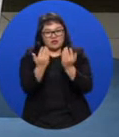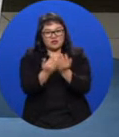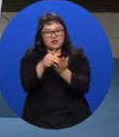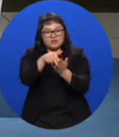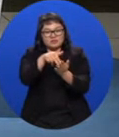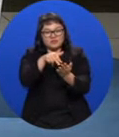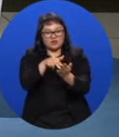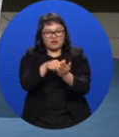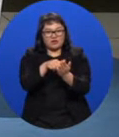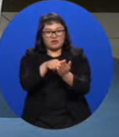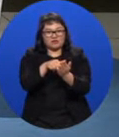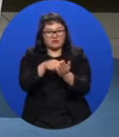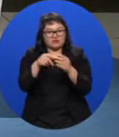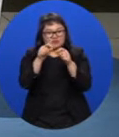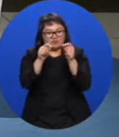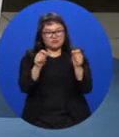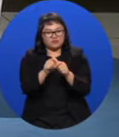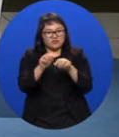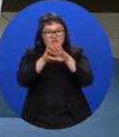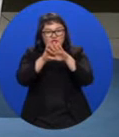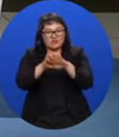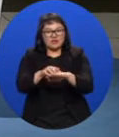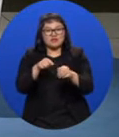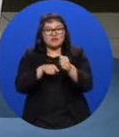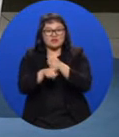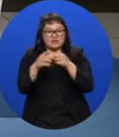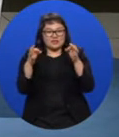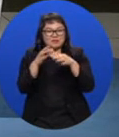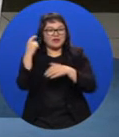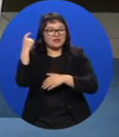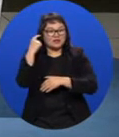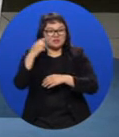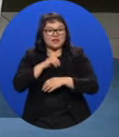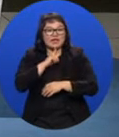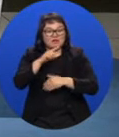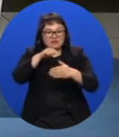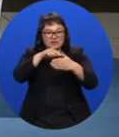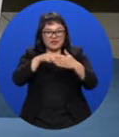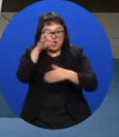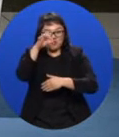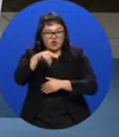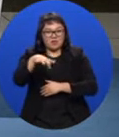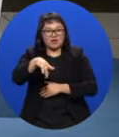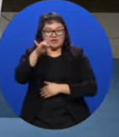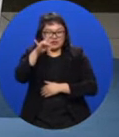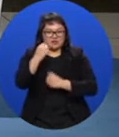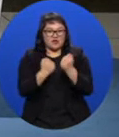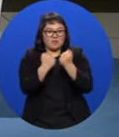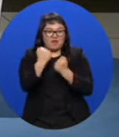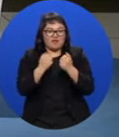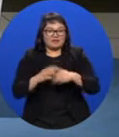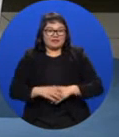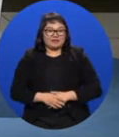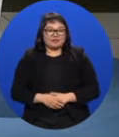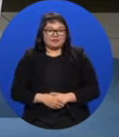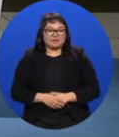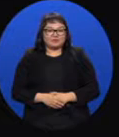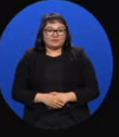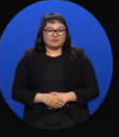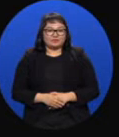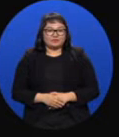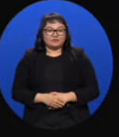입장을 유보해 주셨는데요. 그 이유를 잠깐 들어보겠습니다. 1분 이내로 위성곤 후보께서 먼저 말씀해 주시죠.